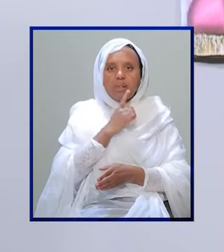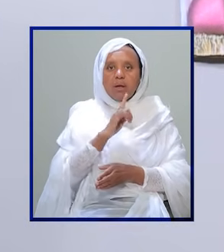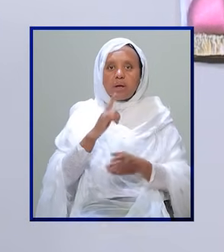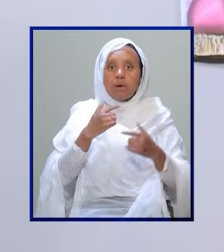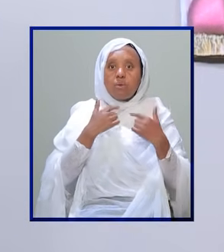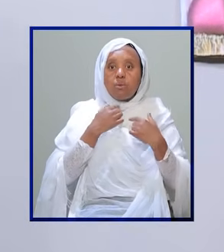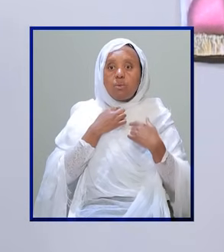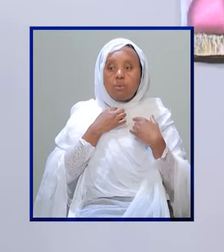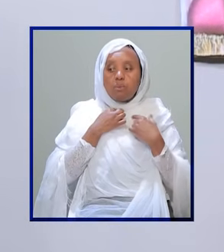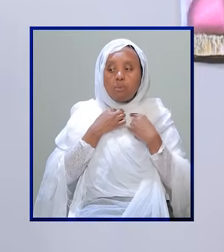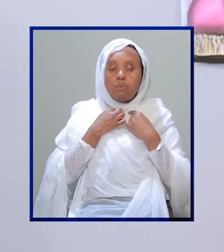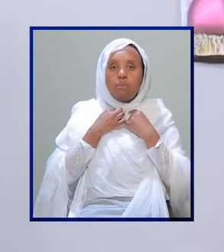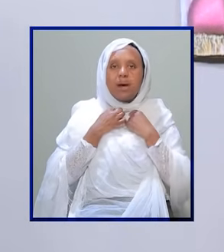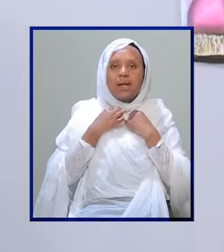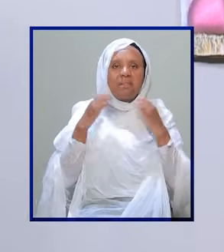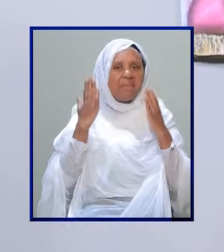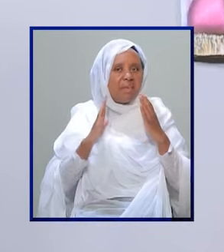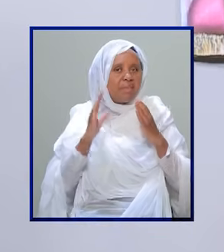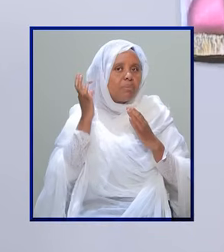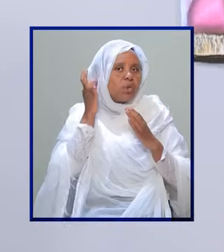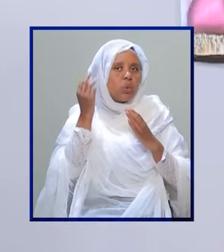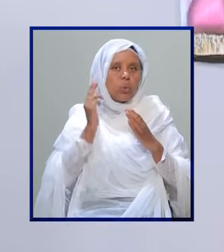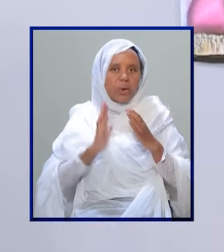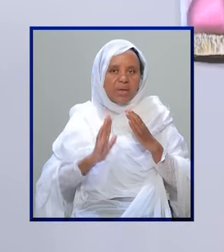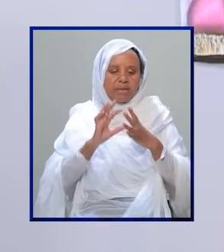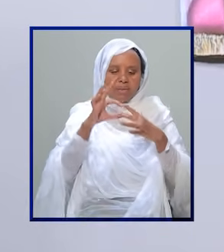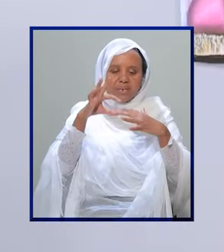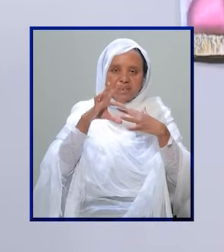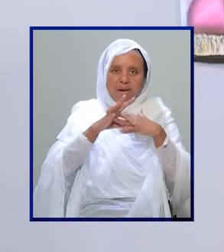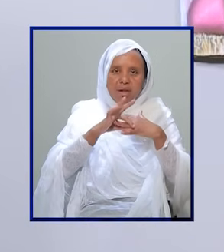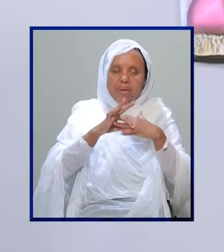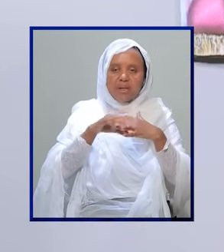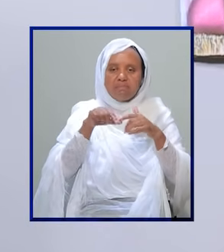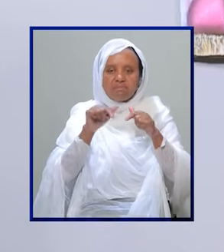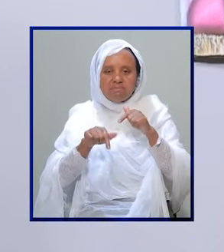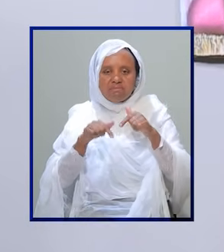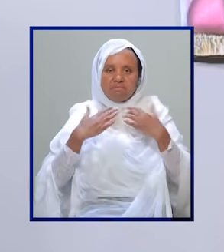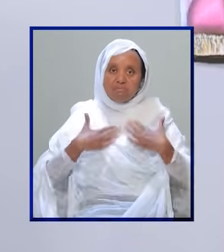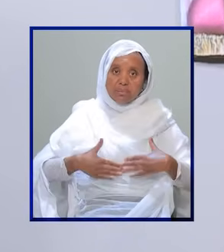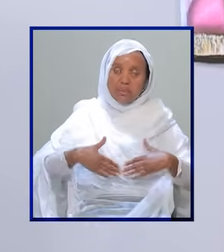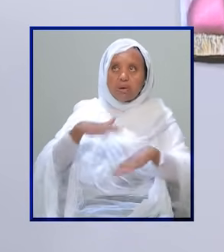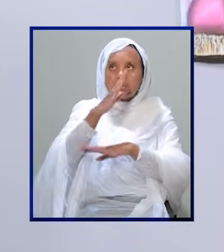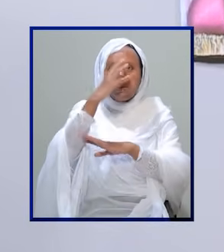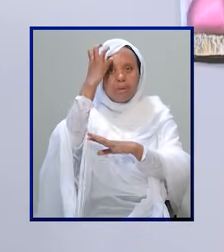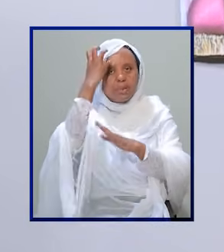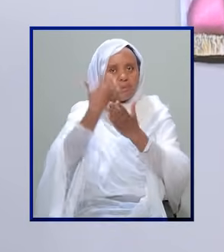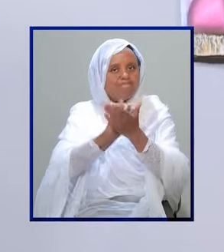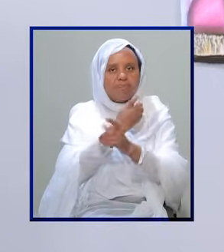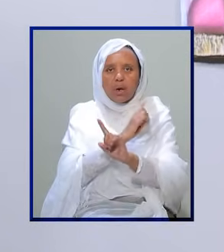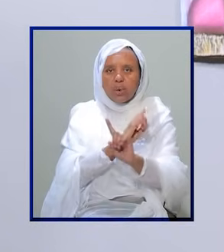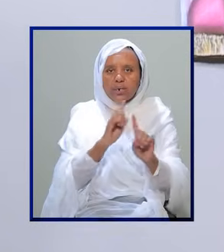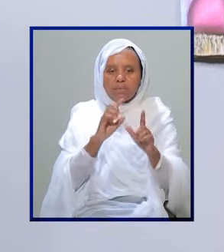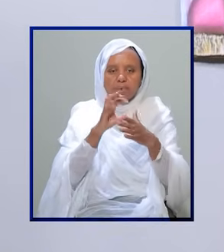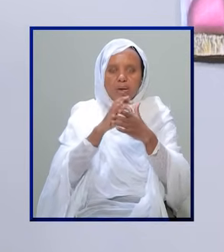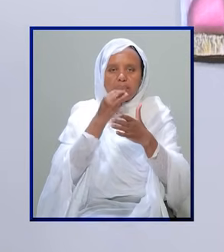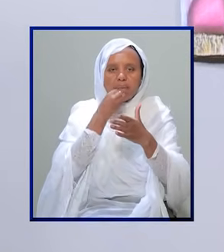በአንገት ጌጥ፣ በጆሮ ጌጥ፣ በእጅ ቀለበት፣ በግራምባር፣ በሰውነት ልብስ የእግዚአብሔር መንግስት አይወረስም።